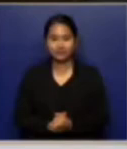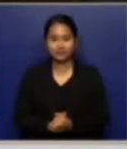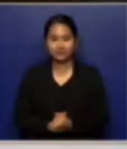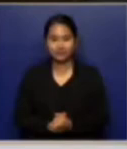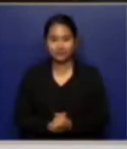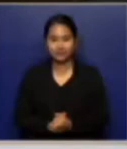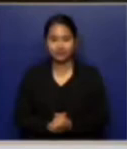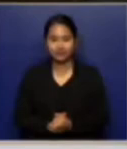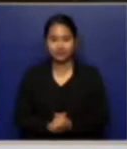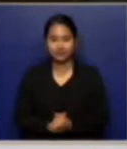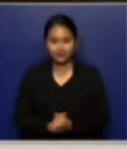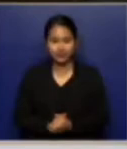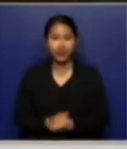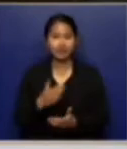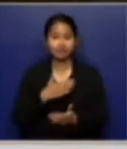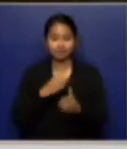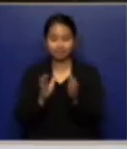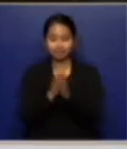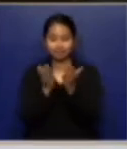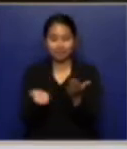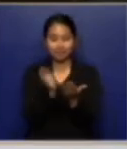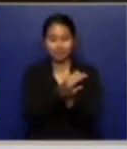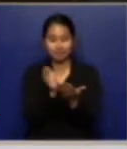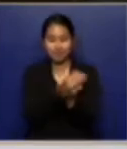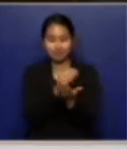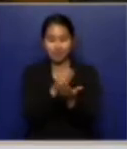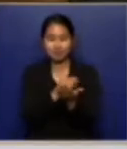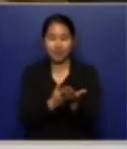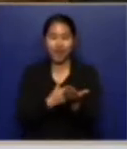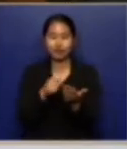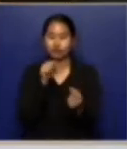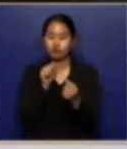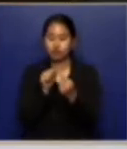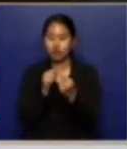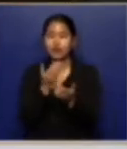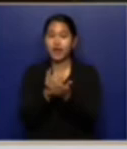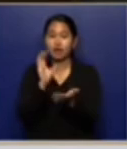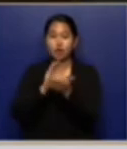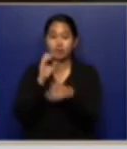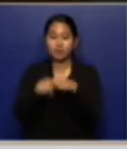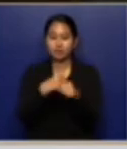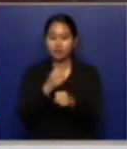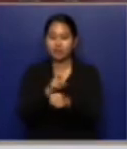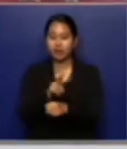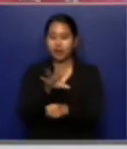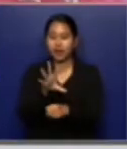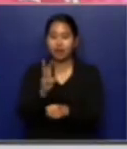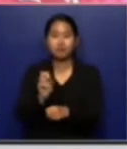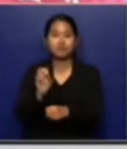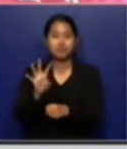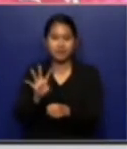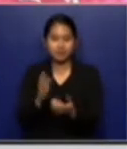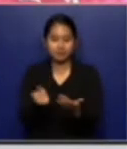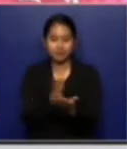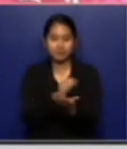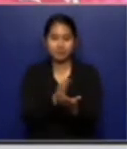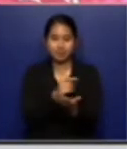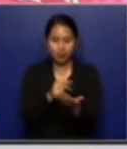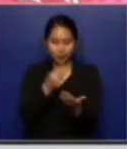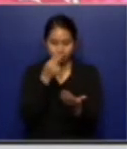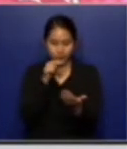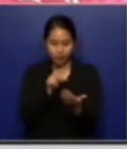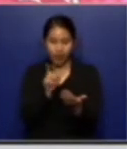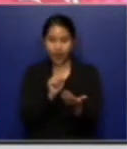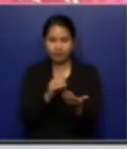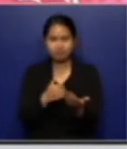ที่ดิฉันได้ศึกษาเอกสารประกอบงบประมาณรายจ่ายประจำปีพ.ศ.2564นี้แล้วเอกสารฉบับนี้ไม่ได้ส